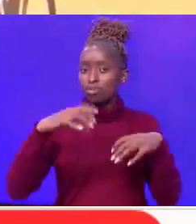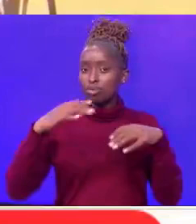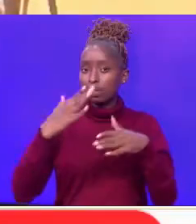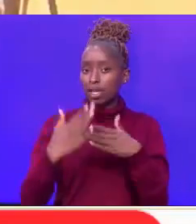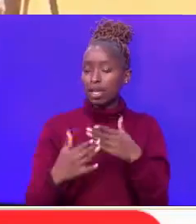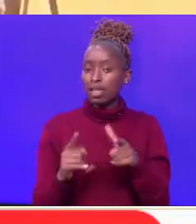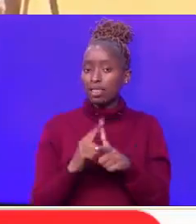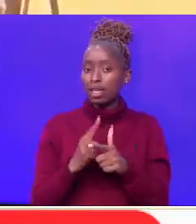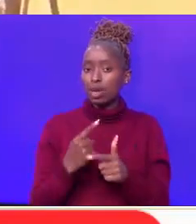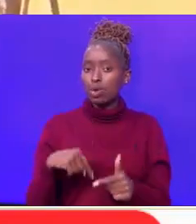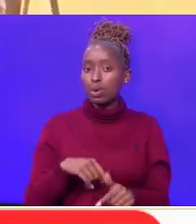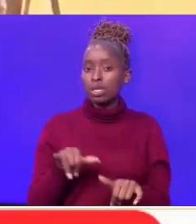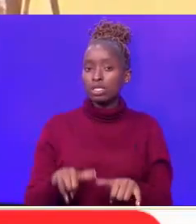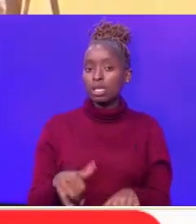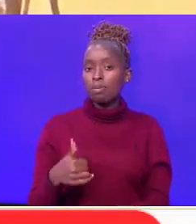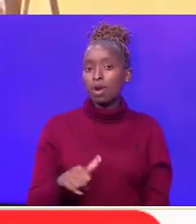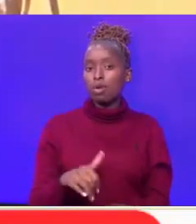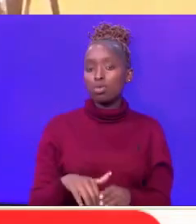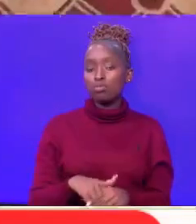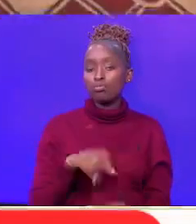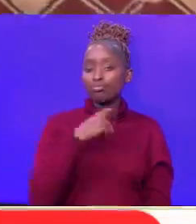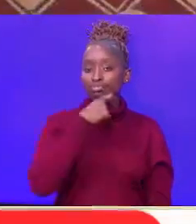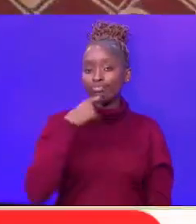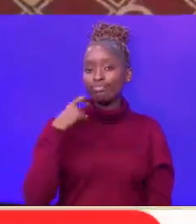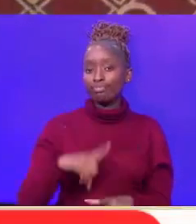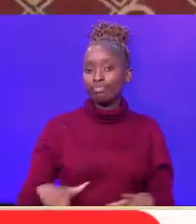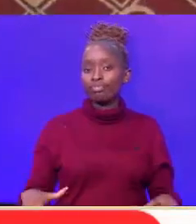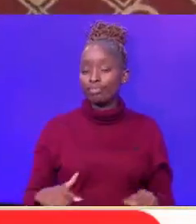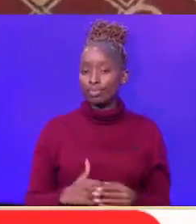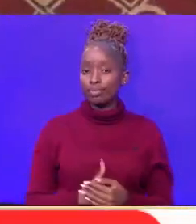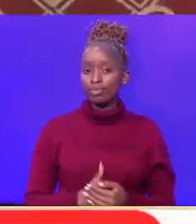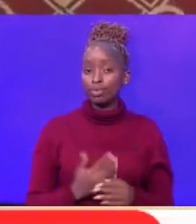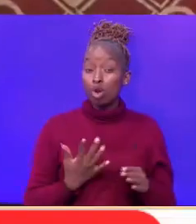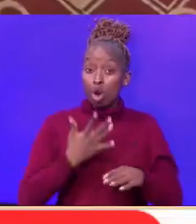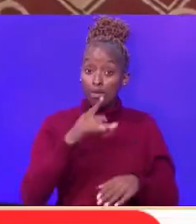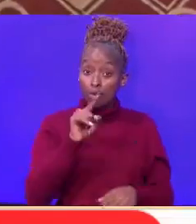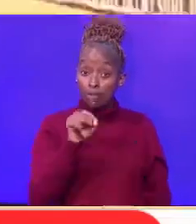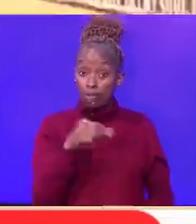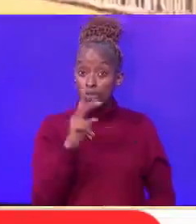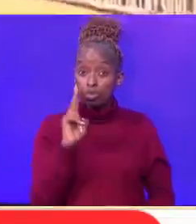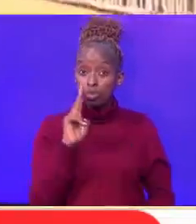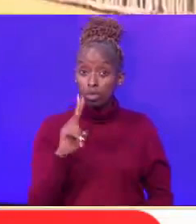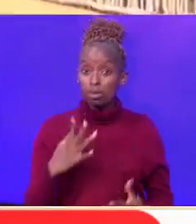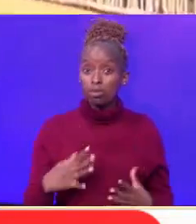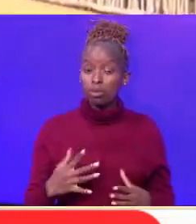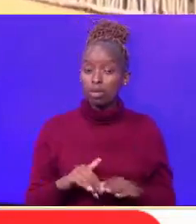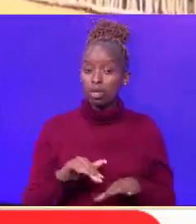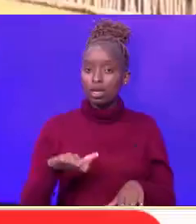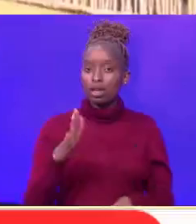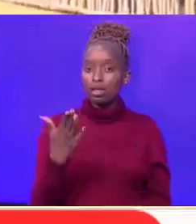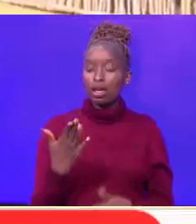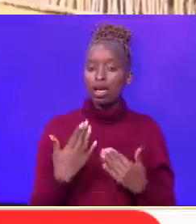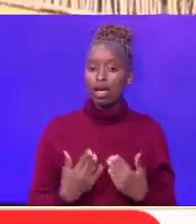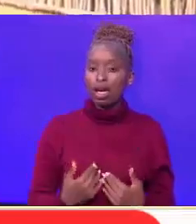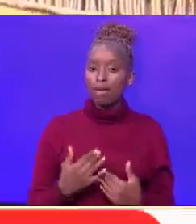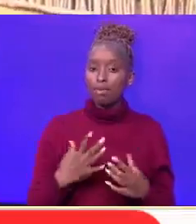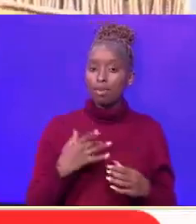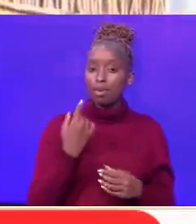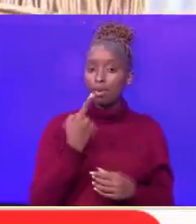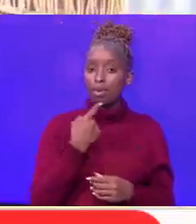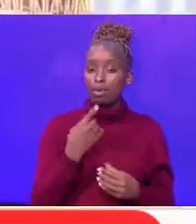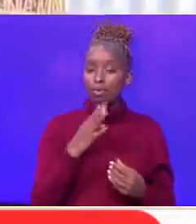In Isiolo County, over 1,200 households in Meriti area have been displaced by